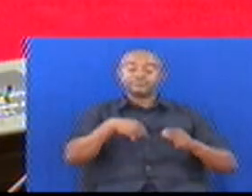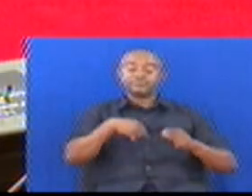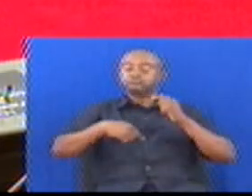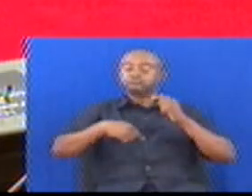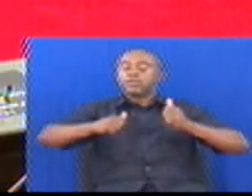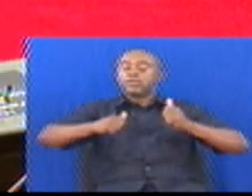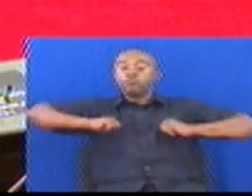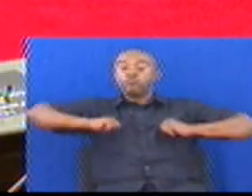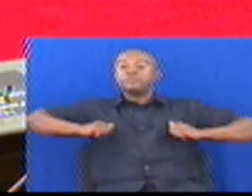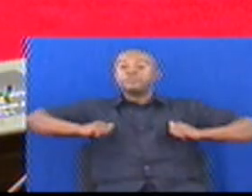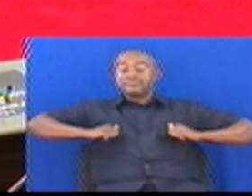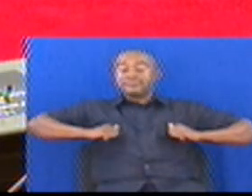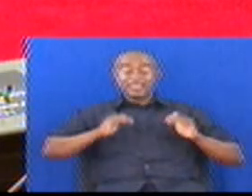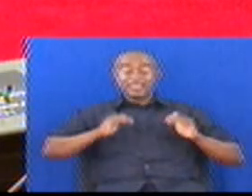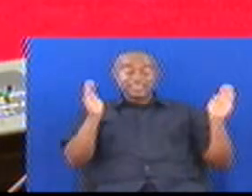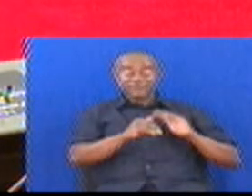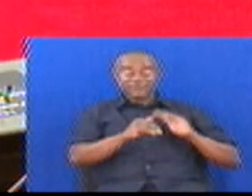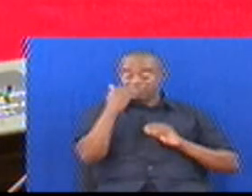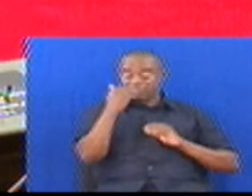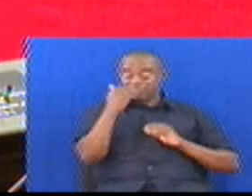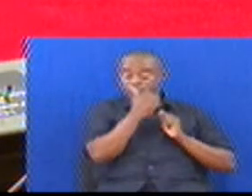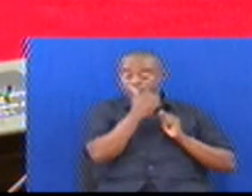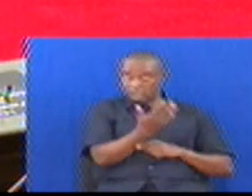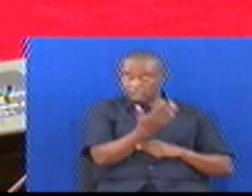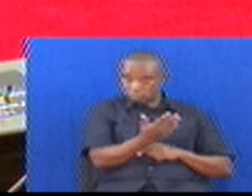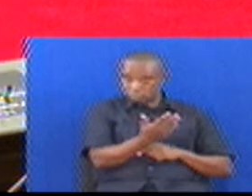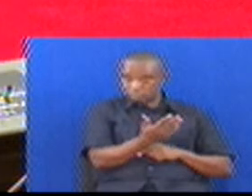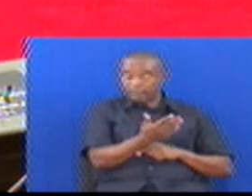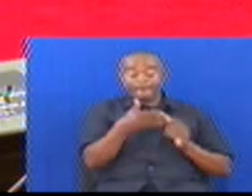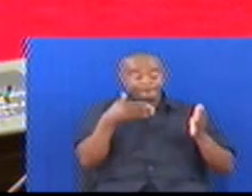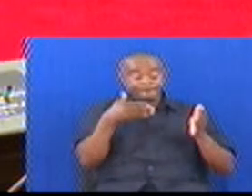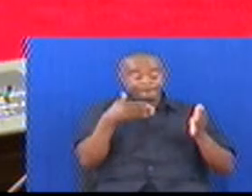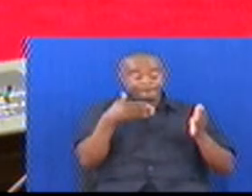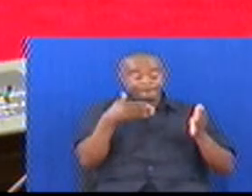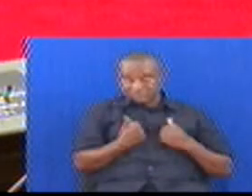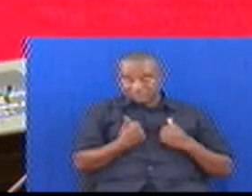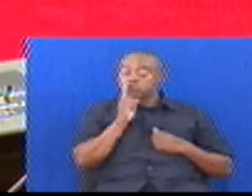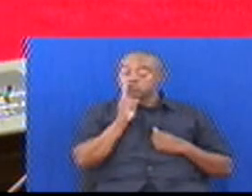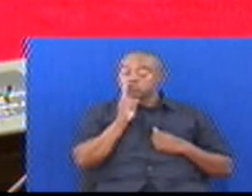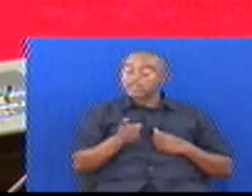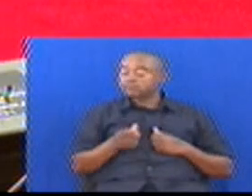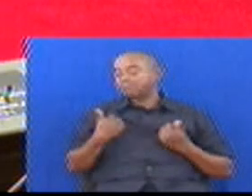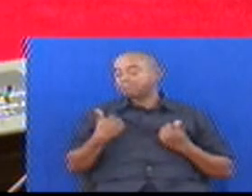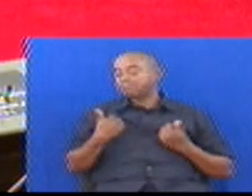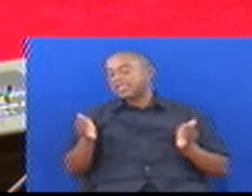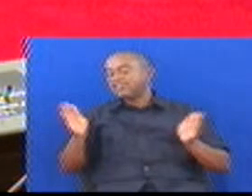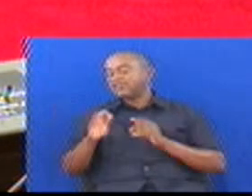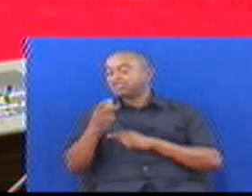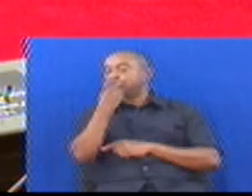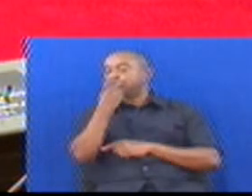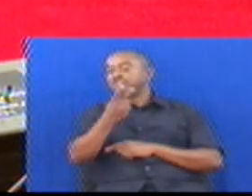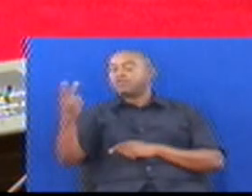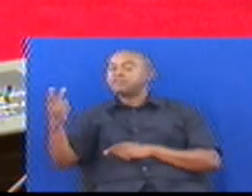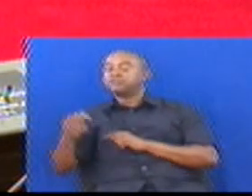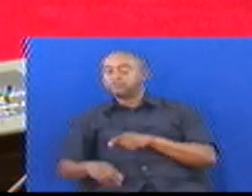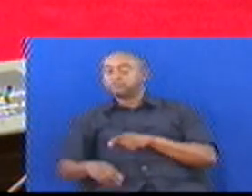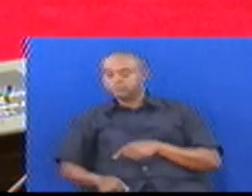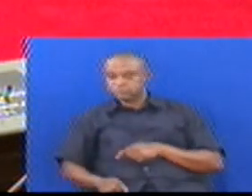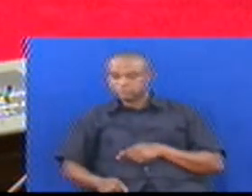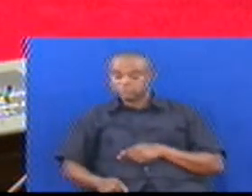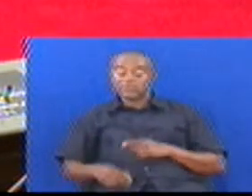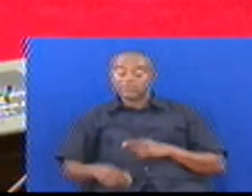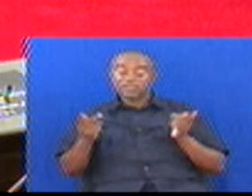kutoka hifadhi 15 mwaka 2015 hadi hifadhi 22 mwaka 2020.